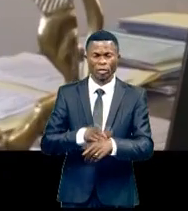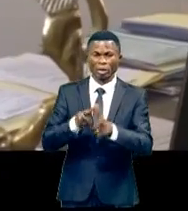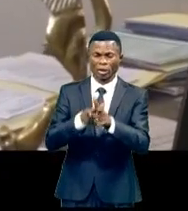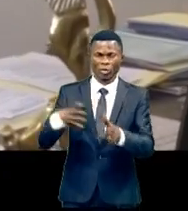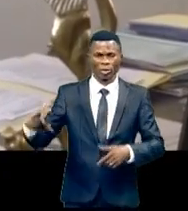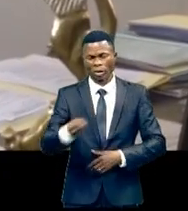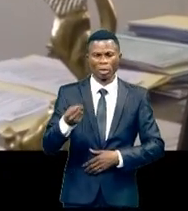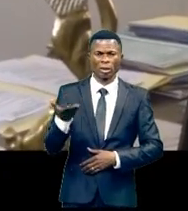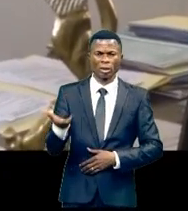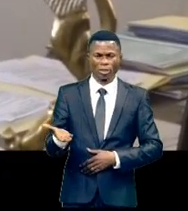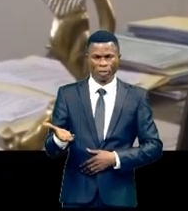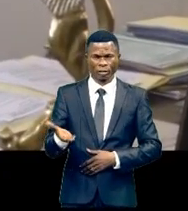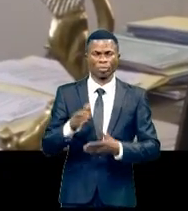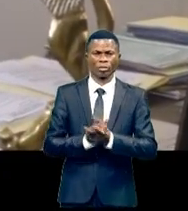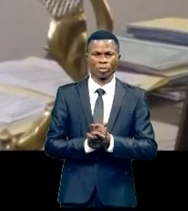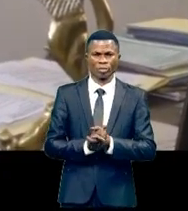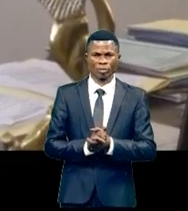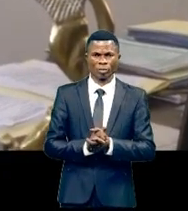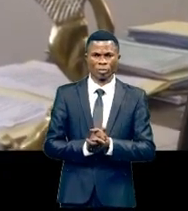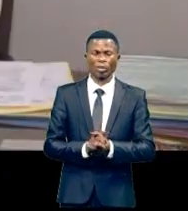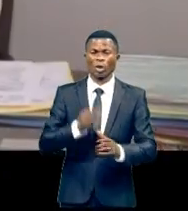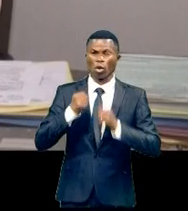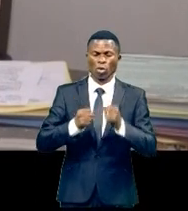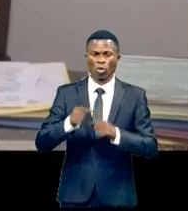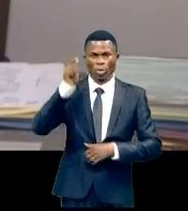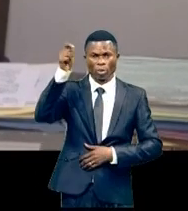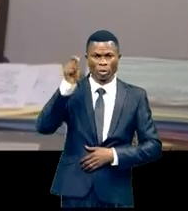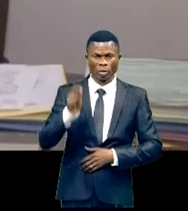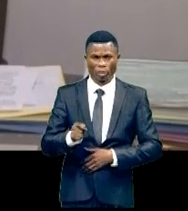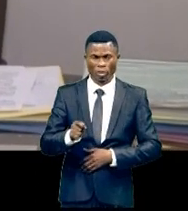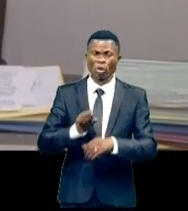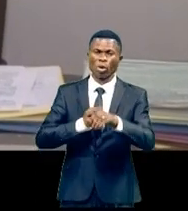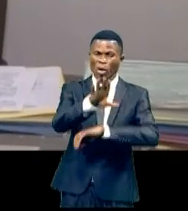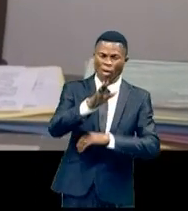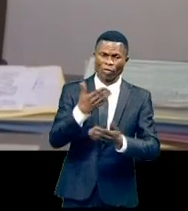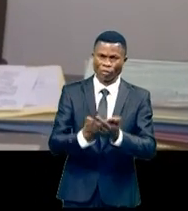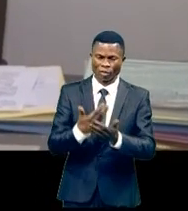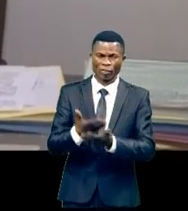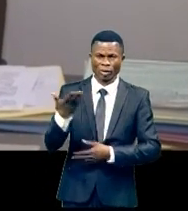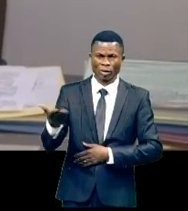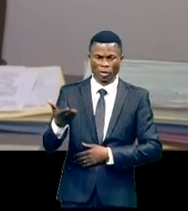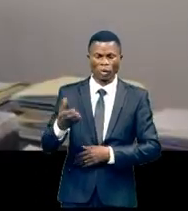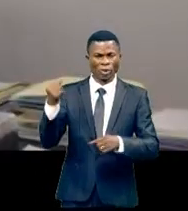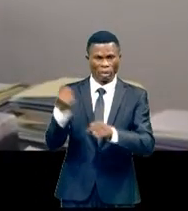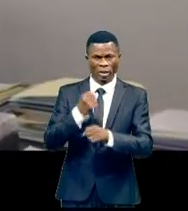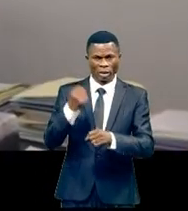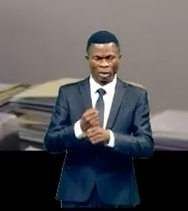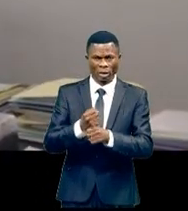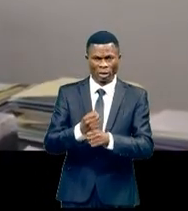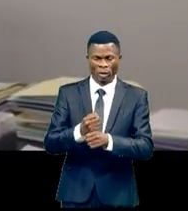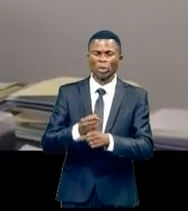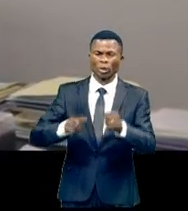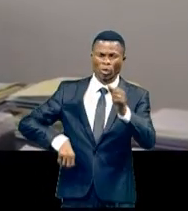saisies. Un renfort militaire a été dépêché sur les lieux et les opérations de